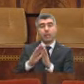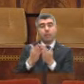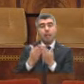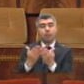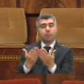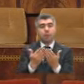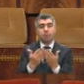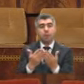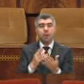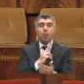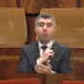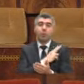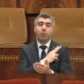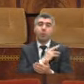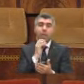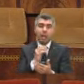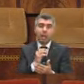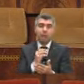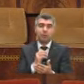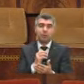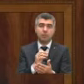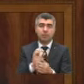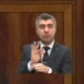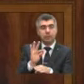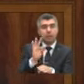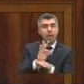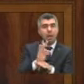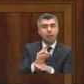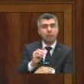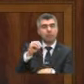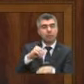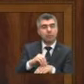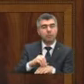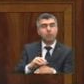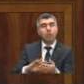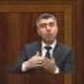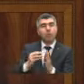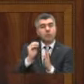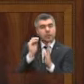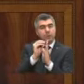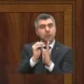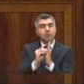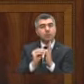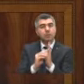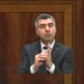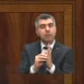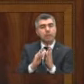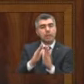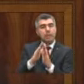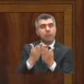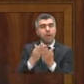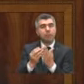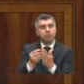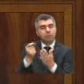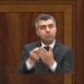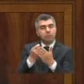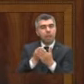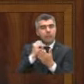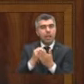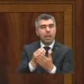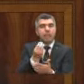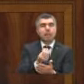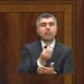التعليمية ودليل المدرسين، كما تم تضمين إطار المنهجي للتعليم الأولي